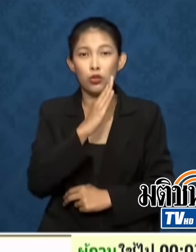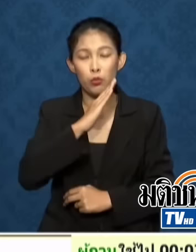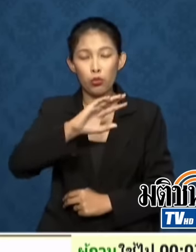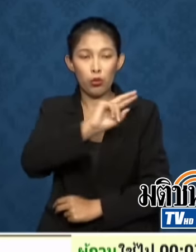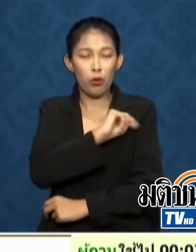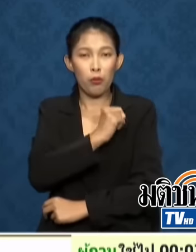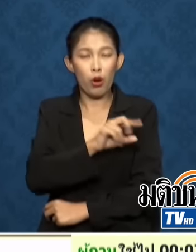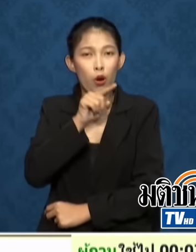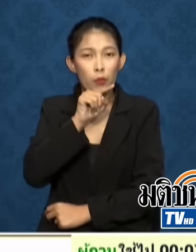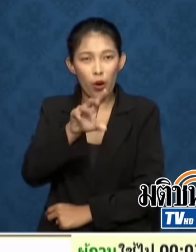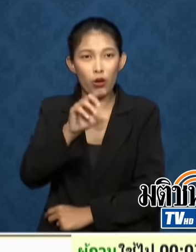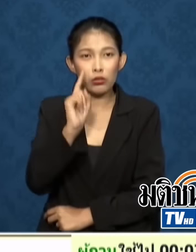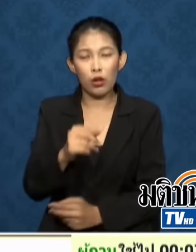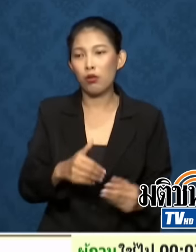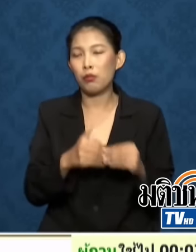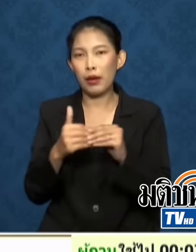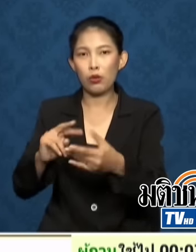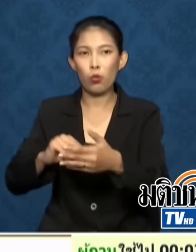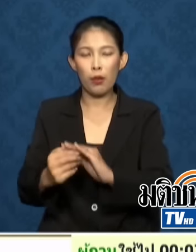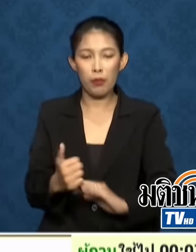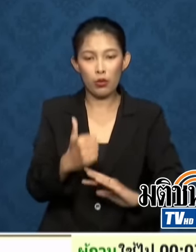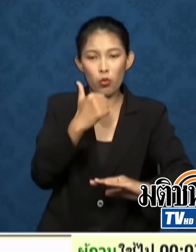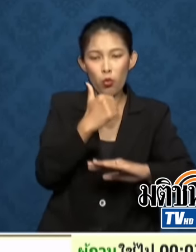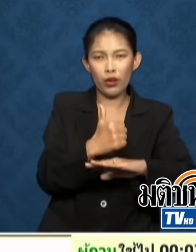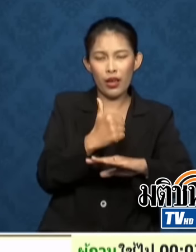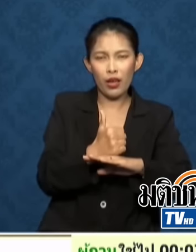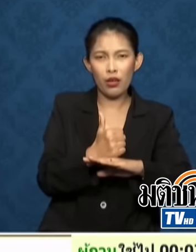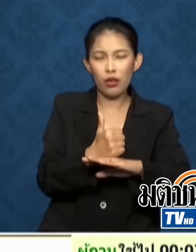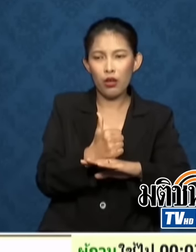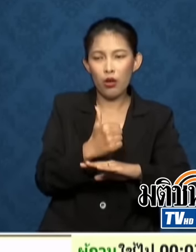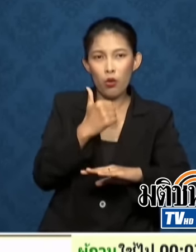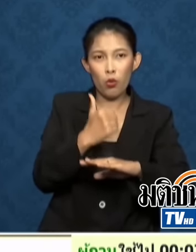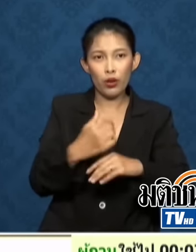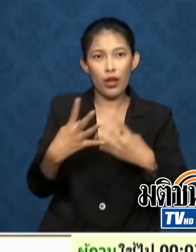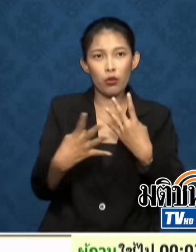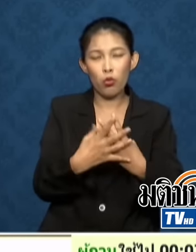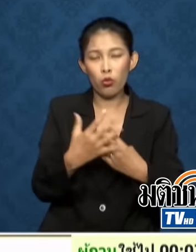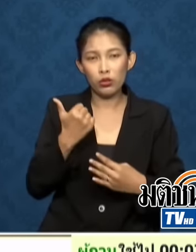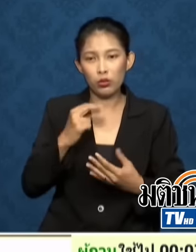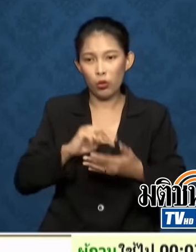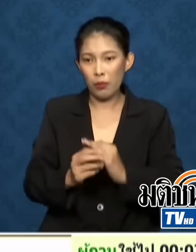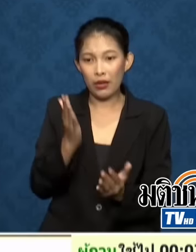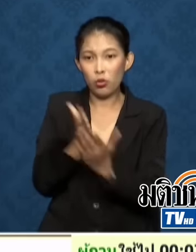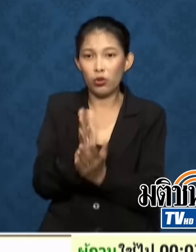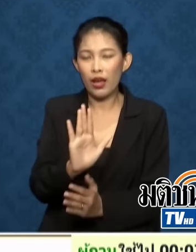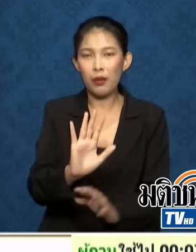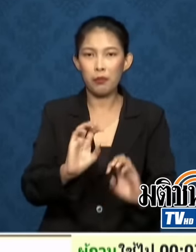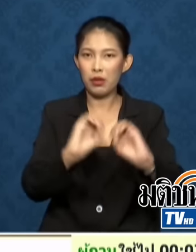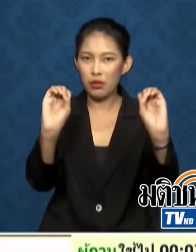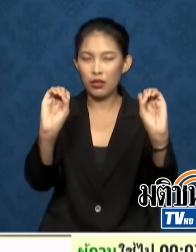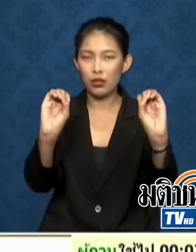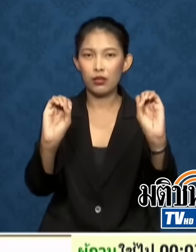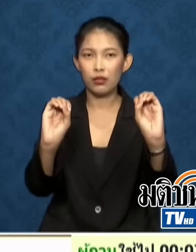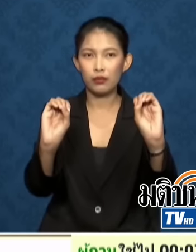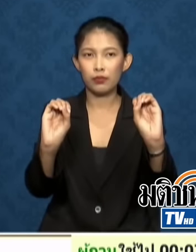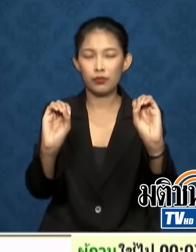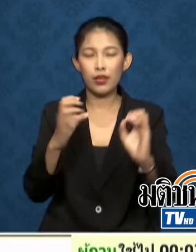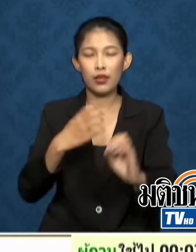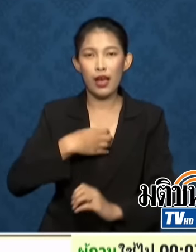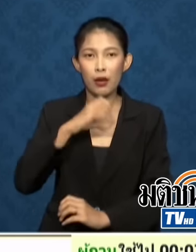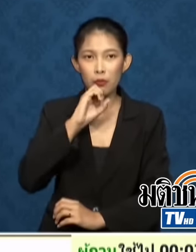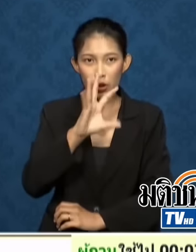ไปเนี่ยยังไม่เคยมีผู้บัญชาการเรือนจำหลังจากปี60ไปยับยั้งไม่ให้ไปเลยนะอันนี้อยากจะเรียนให้ท